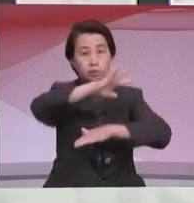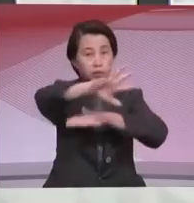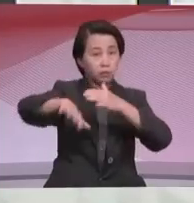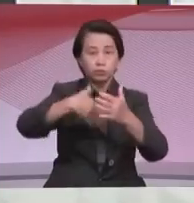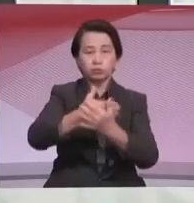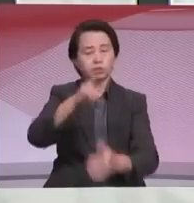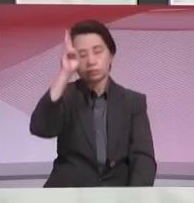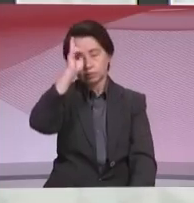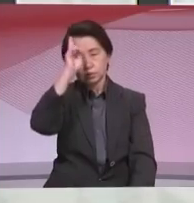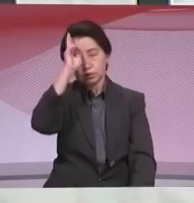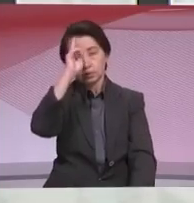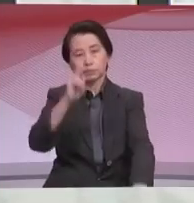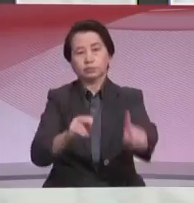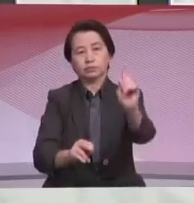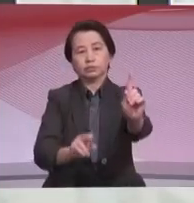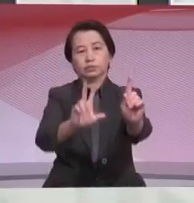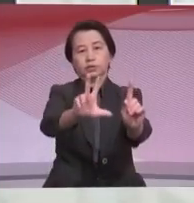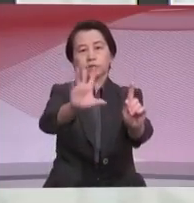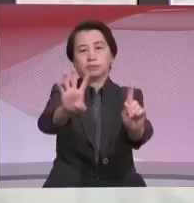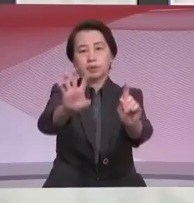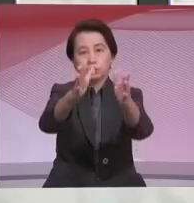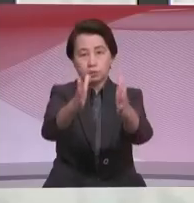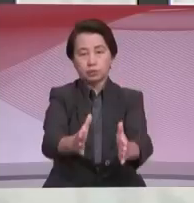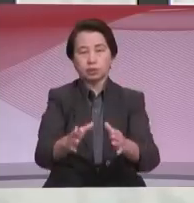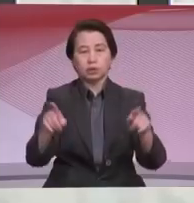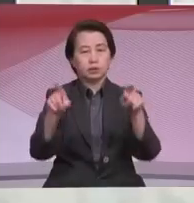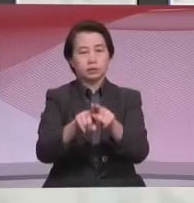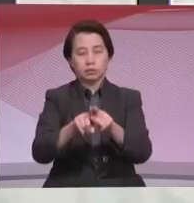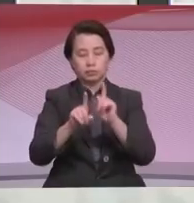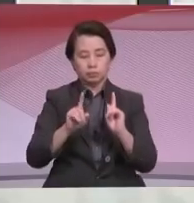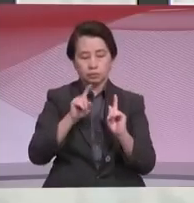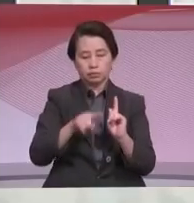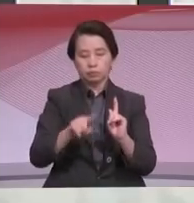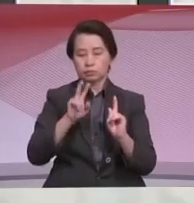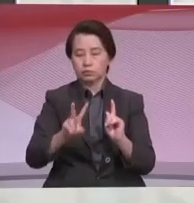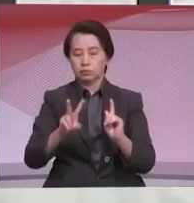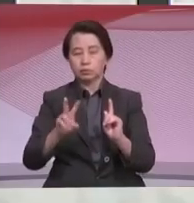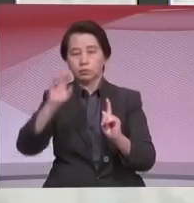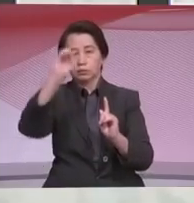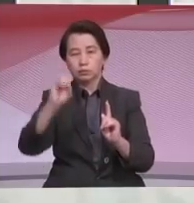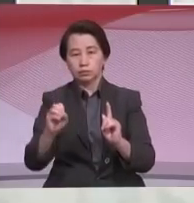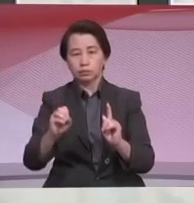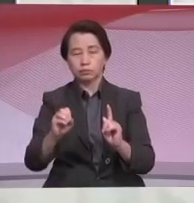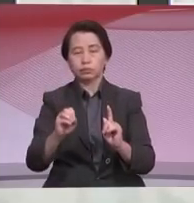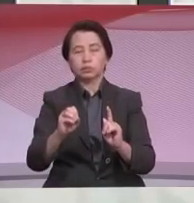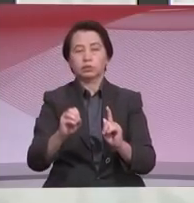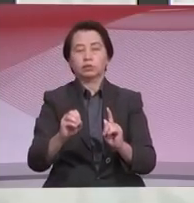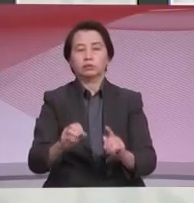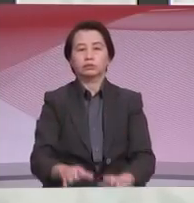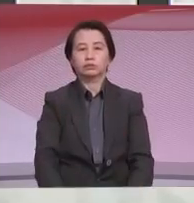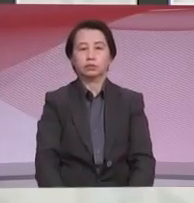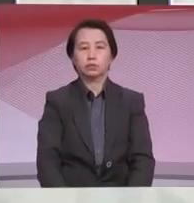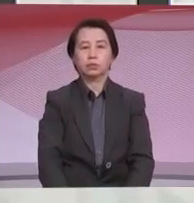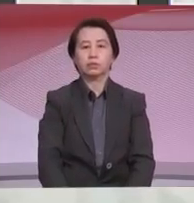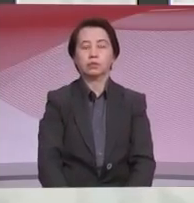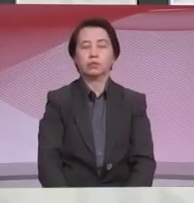kekal sebanyak 134 kes, iaitu bersamaan dengan 1.2% daripada jumlah keseluruhan